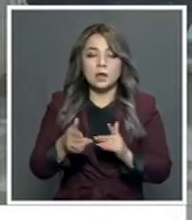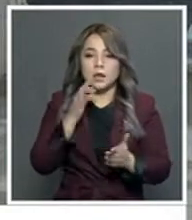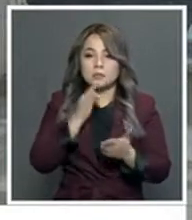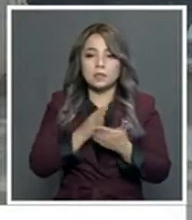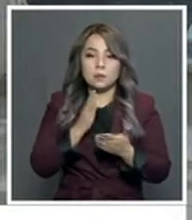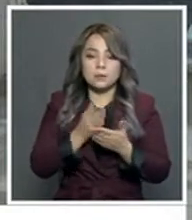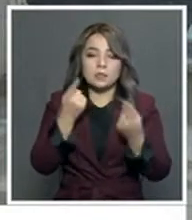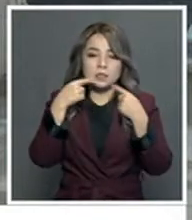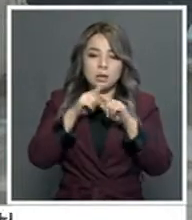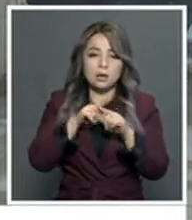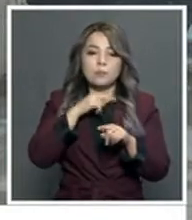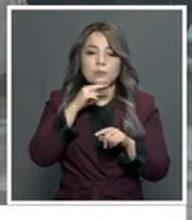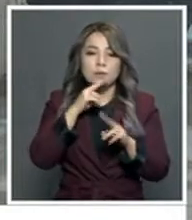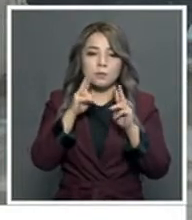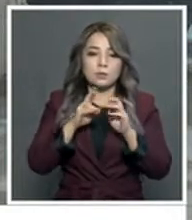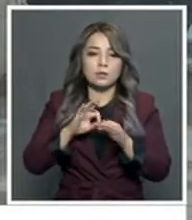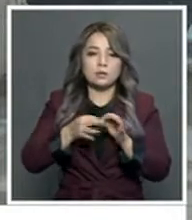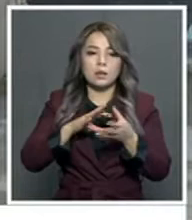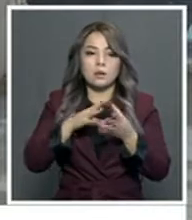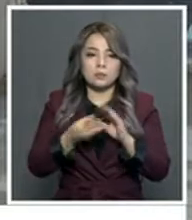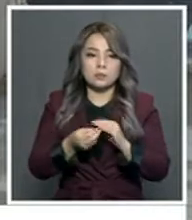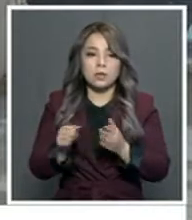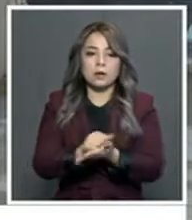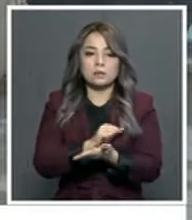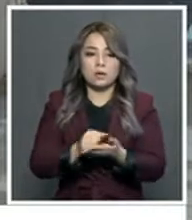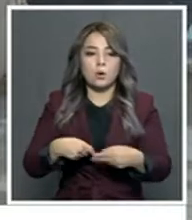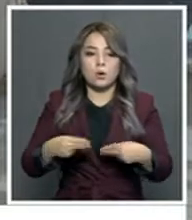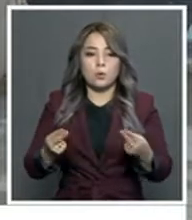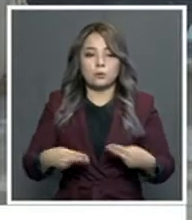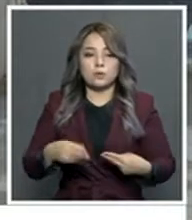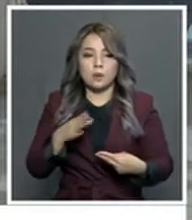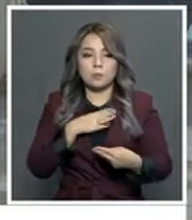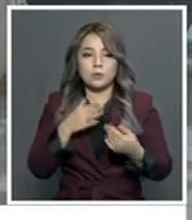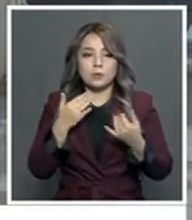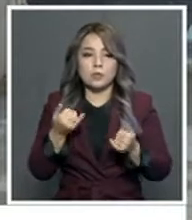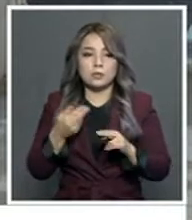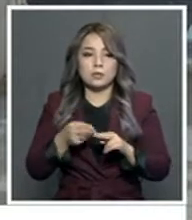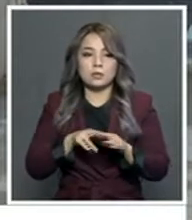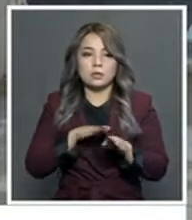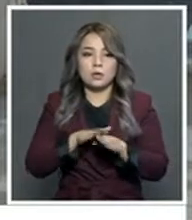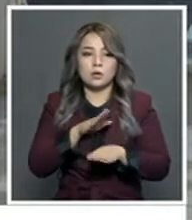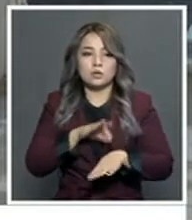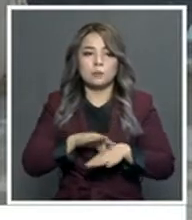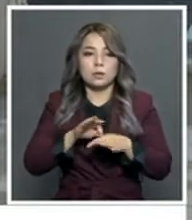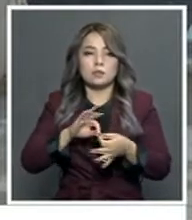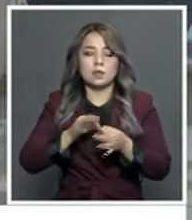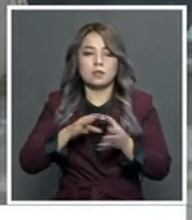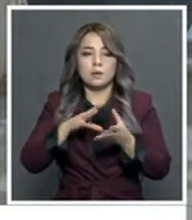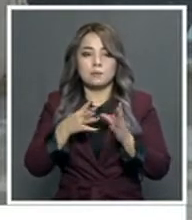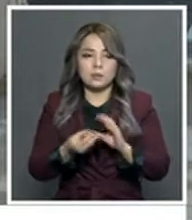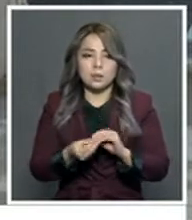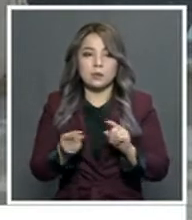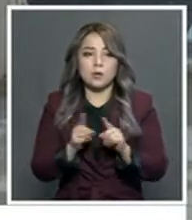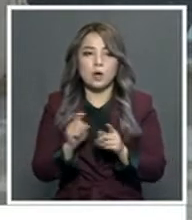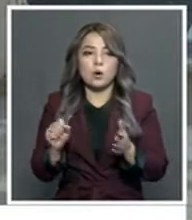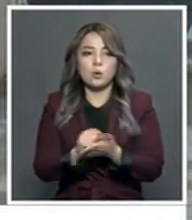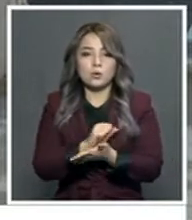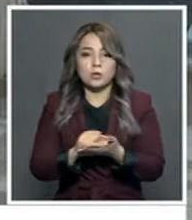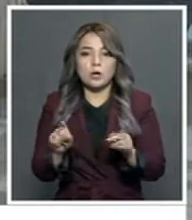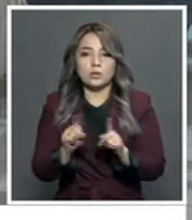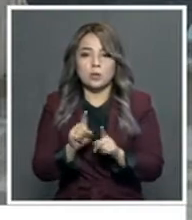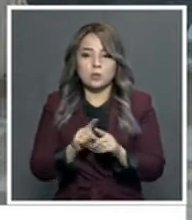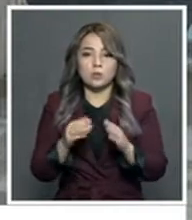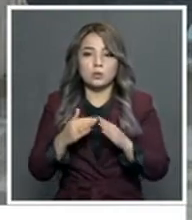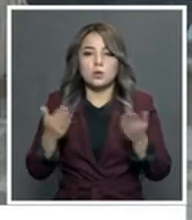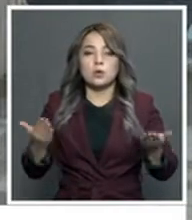туралы, техникалық байқаудан өткені туралы актілерге қол қойылды. Енді оны іске қосу туралы акті жасау үшін құжаттар тұрғын